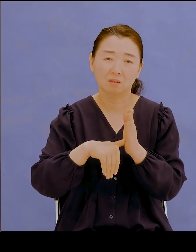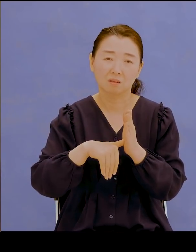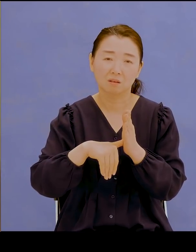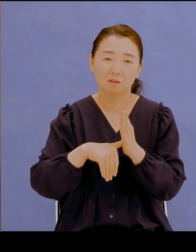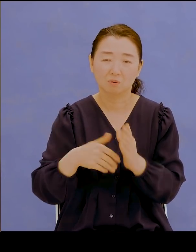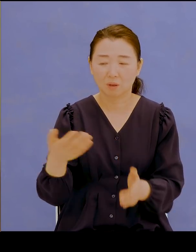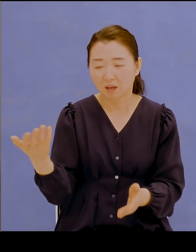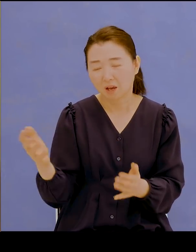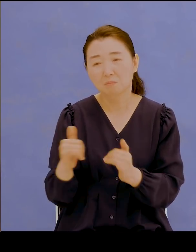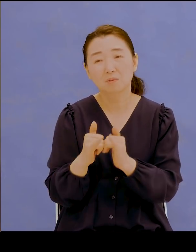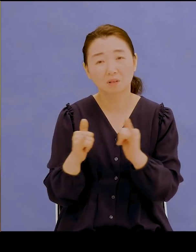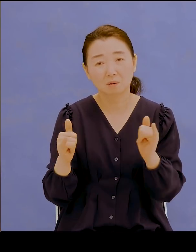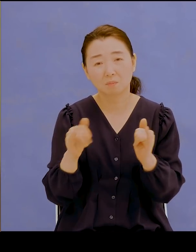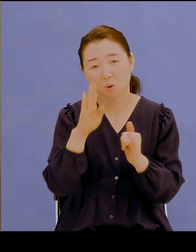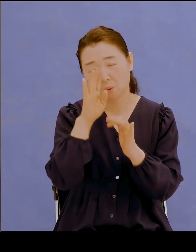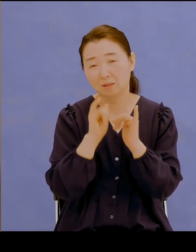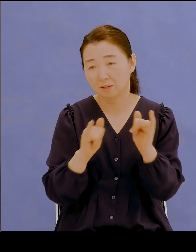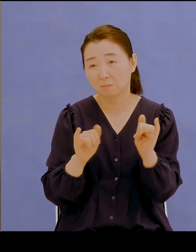사람들은